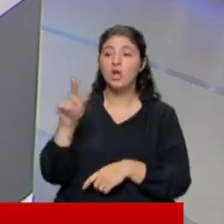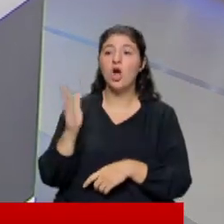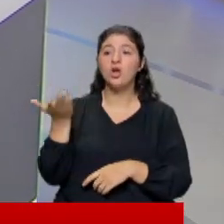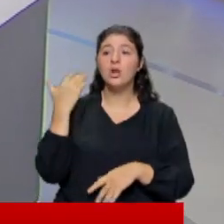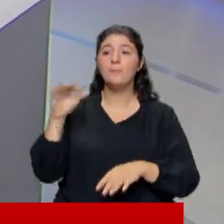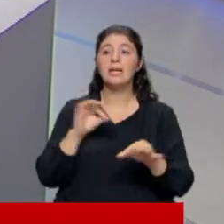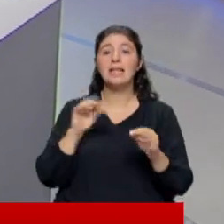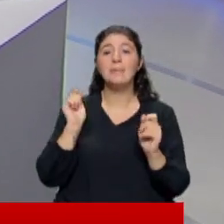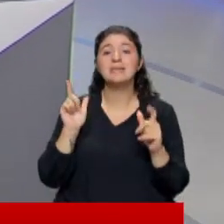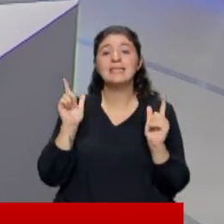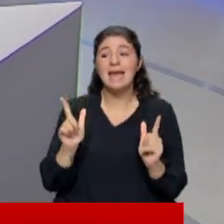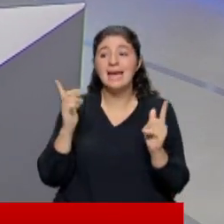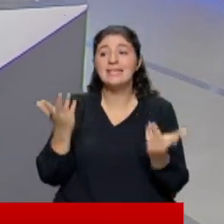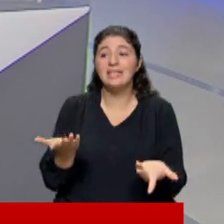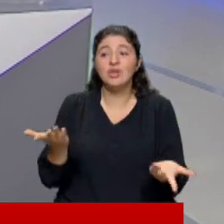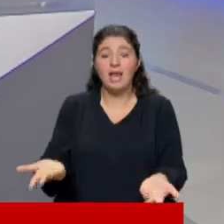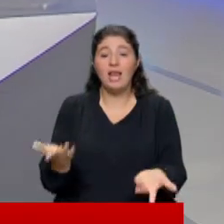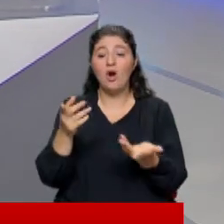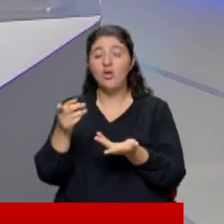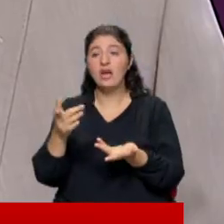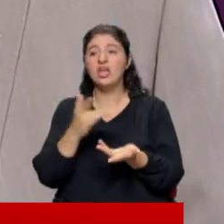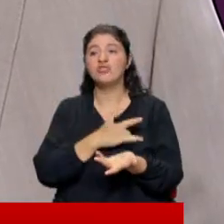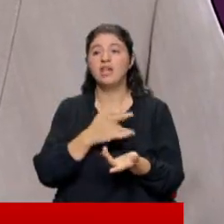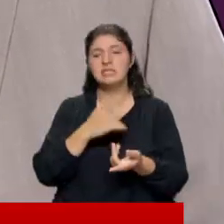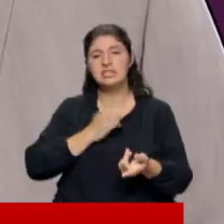önceden planlanması gereken şeylerdir. Onlar da